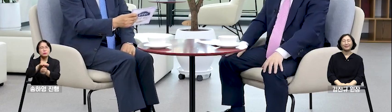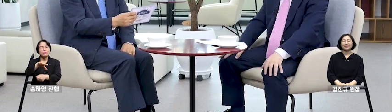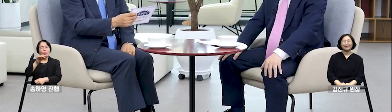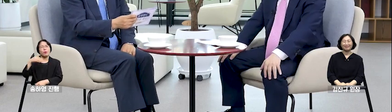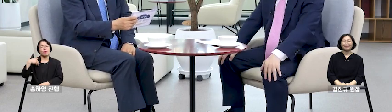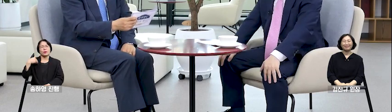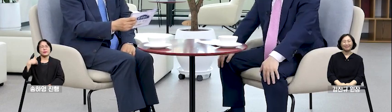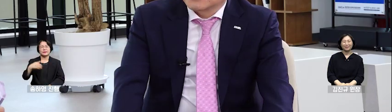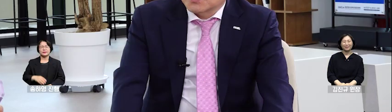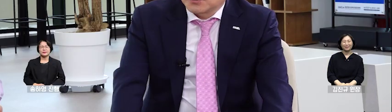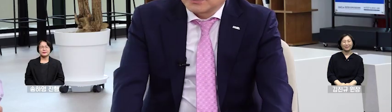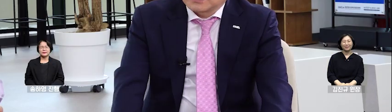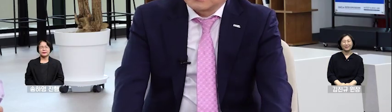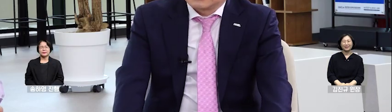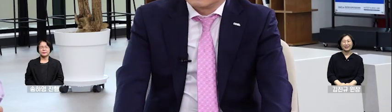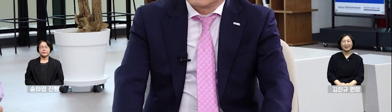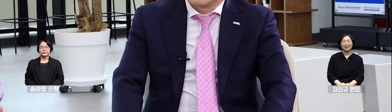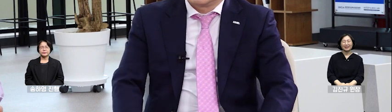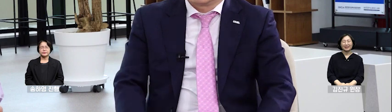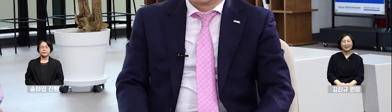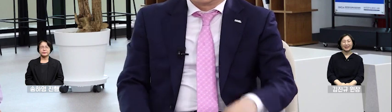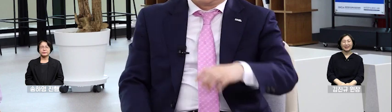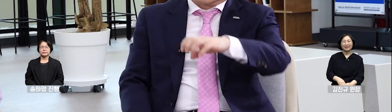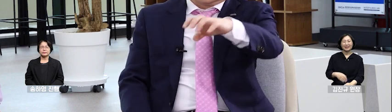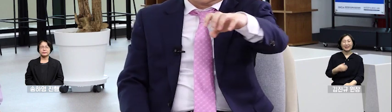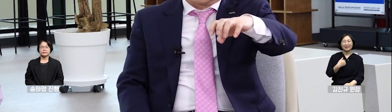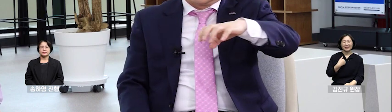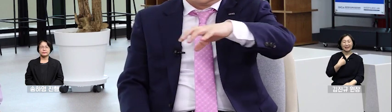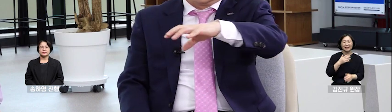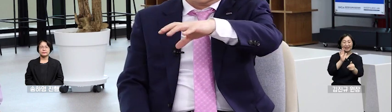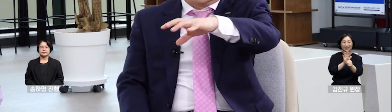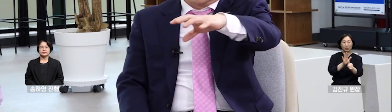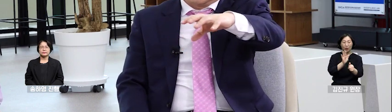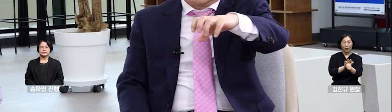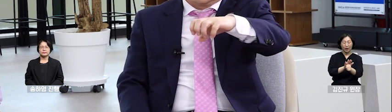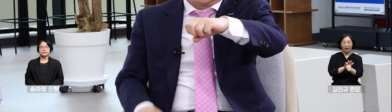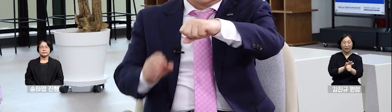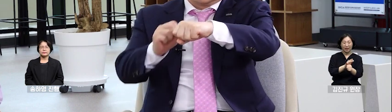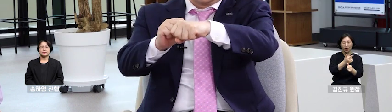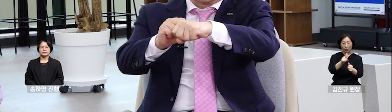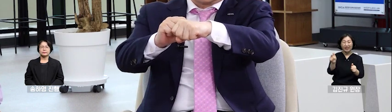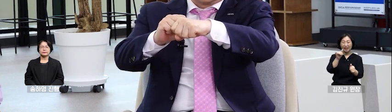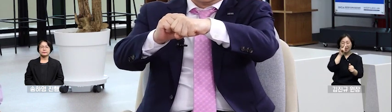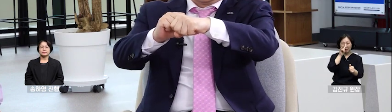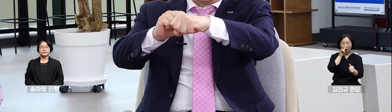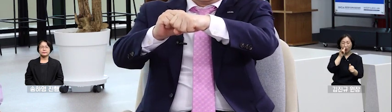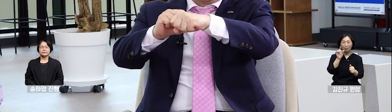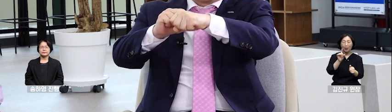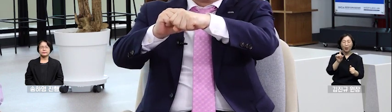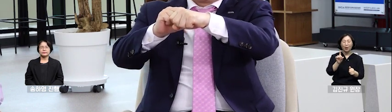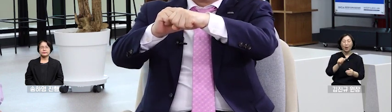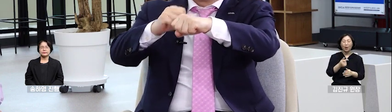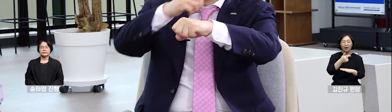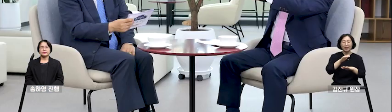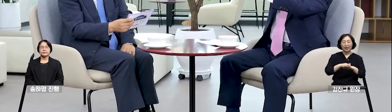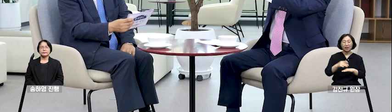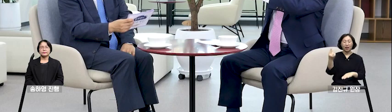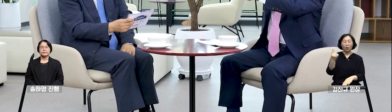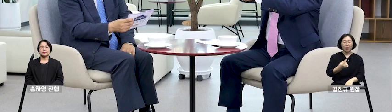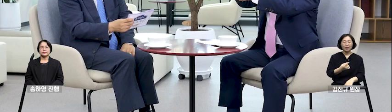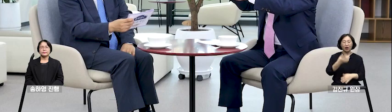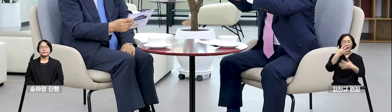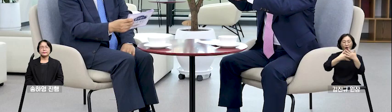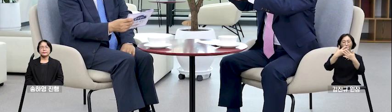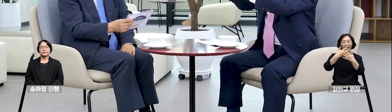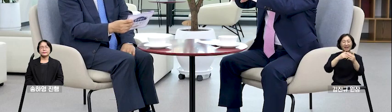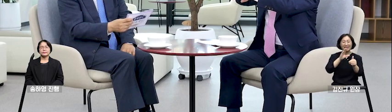그러한데 저희가 이제 지원하는 것 중에 뭐가 있냐면 그렇게 대전에 와서 영화를 많이